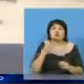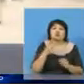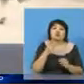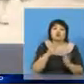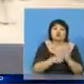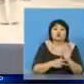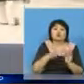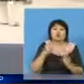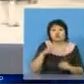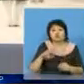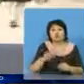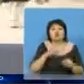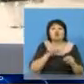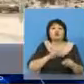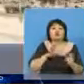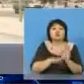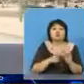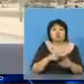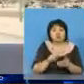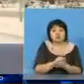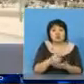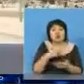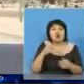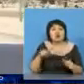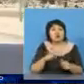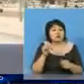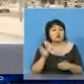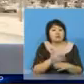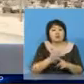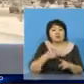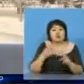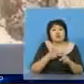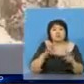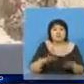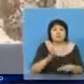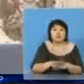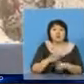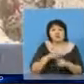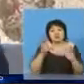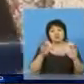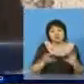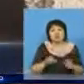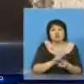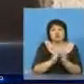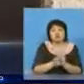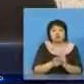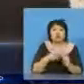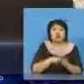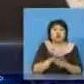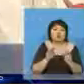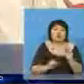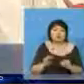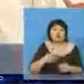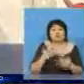31183 теңге. Жұмыссыздарда несие рәсімдеу құқығынан айырылады. Екінші деңгейлі банктер үшін де заңға өзгертулер мен